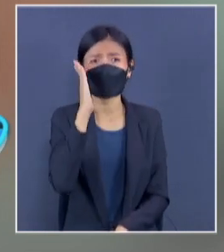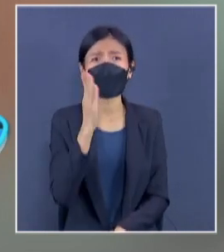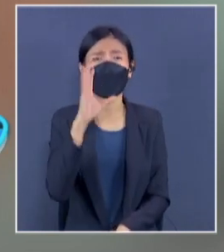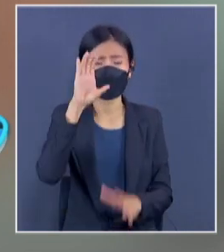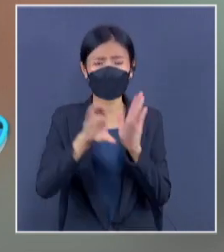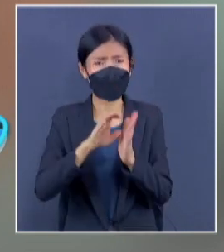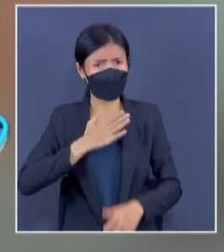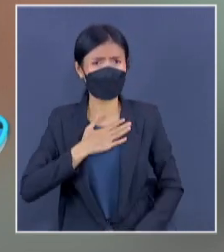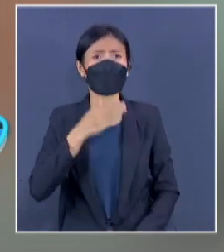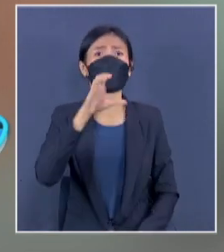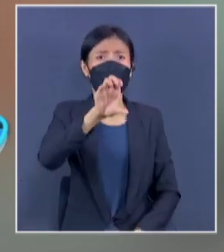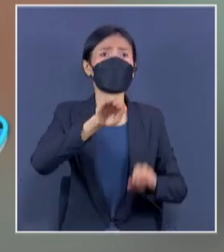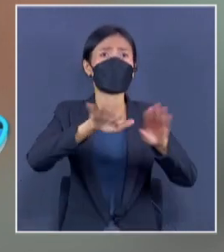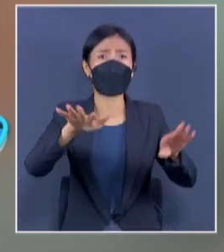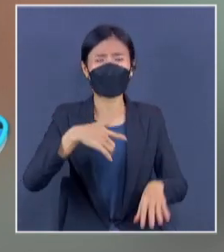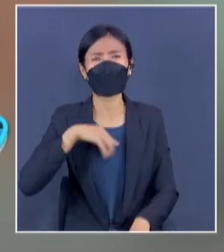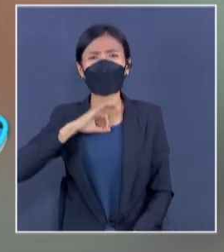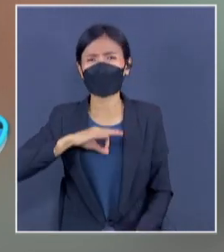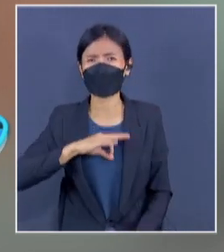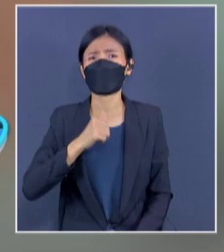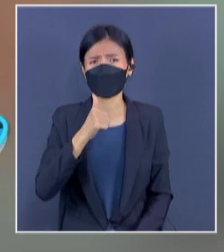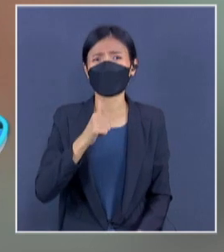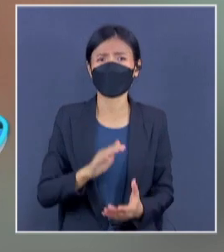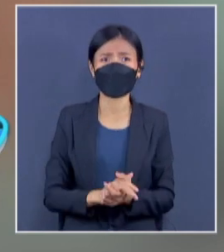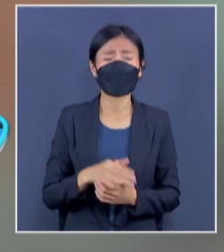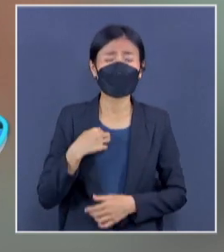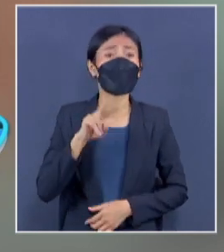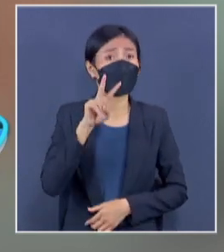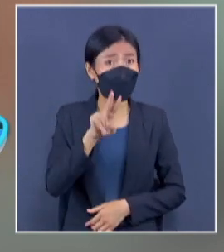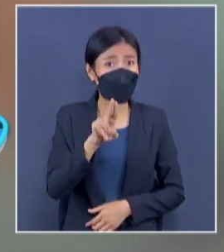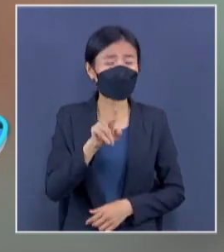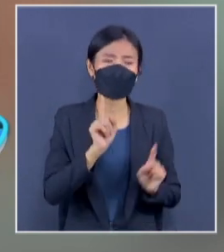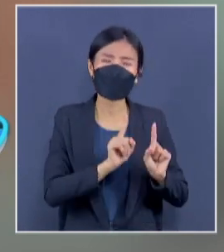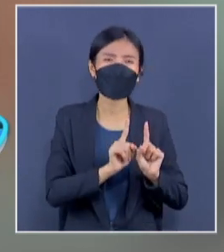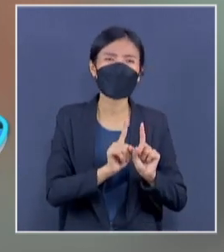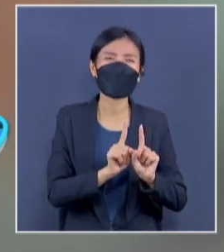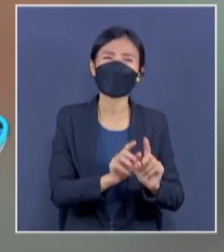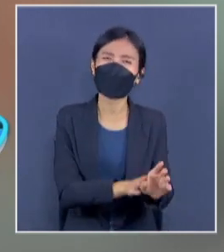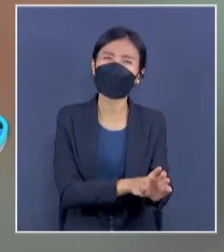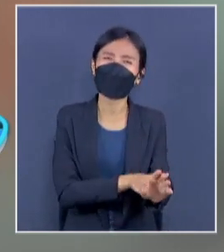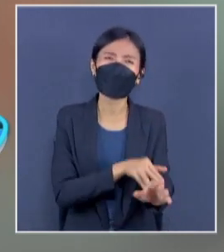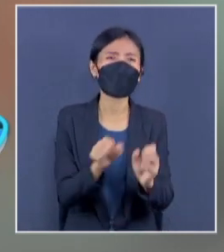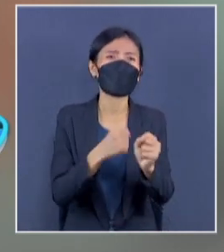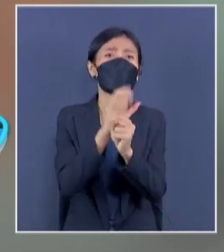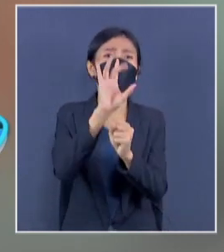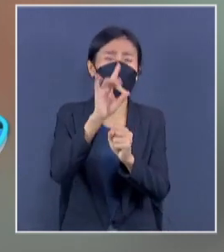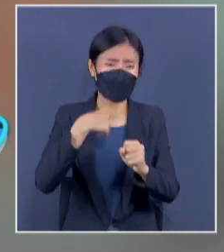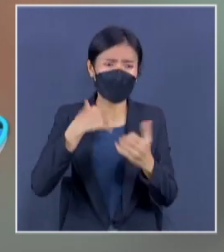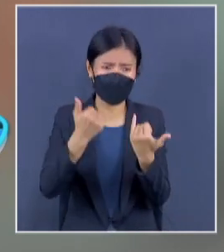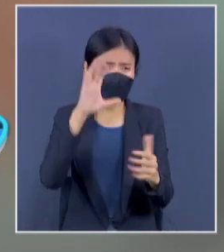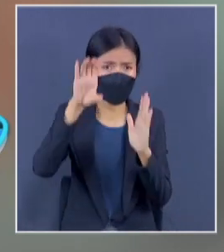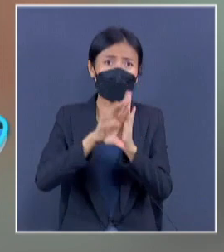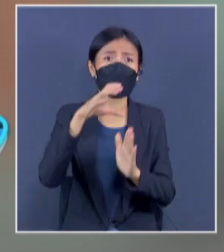อมรับว่าเป็นอะไรที่เซอร์ไพรส์ตลอดเวลาที่คบกันมาก็ถือว่าเป็นครั้งแรกที่อีกฝ่ายได้ลงรูปซึ่งก็ยืนยันนะคะว่าตอนนี้ยังไม่มีข่